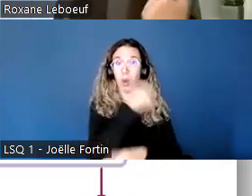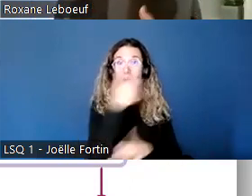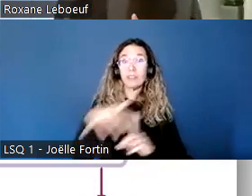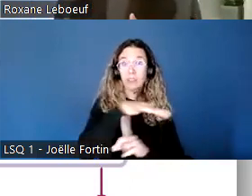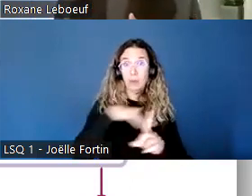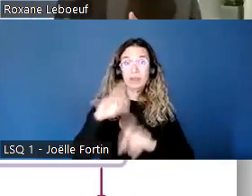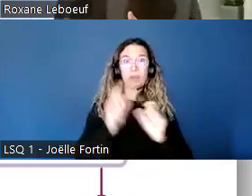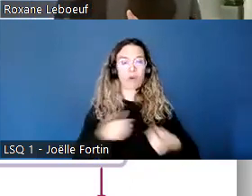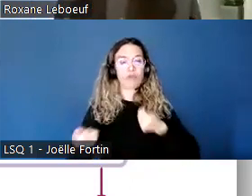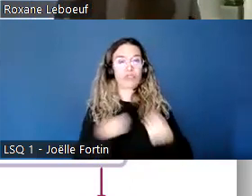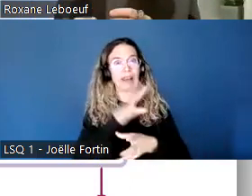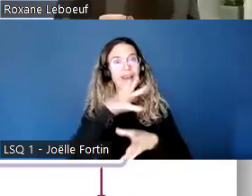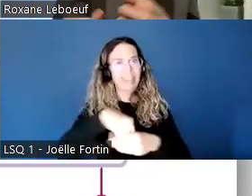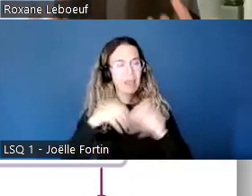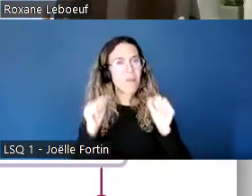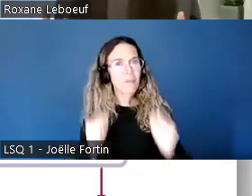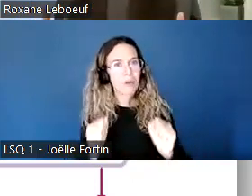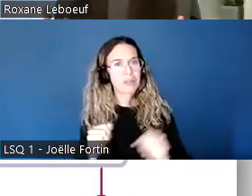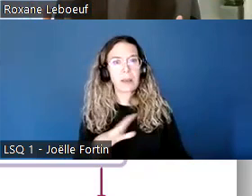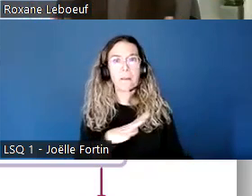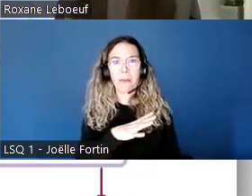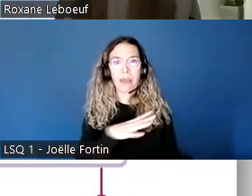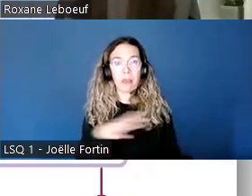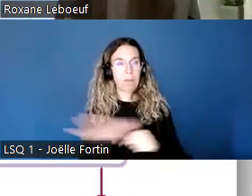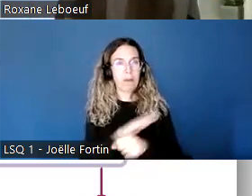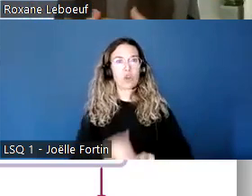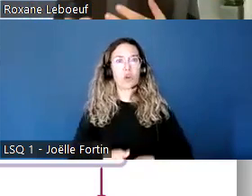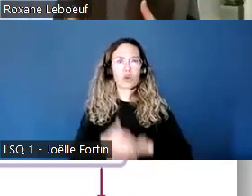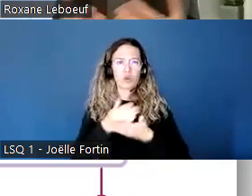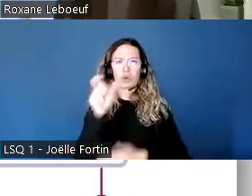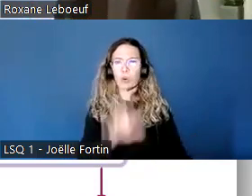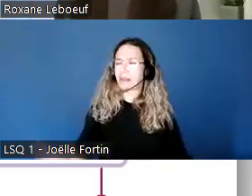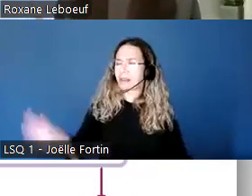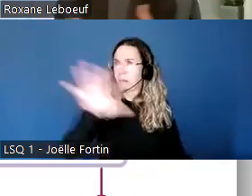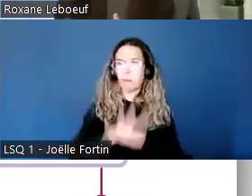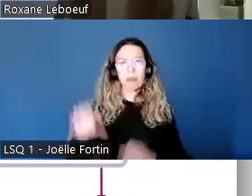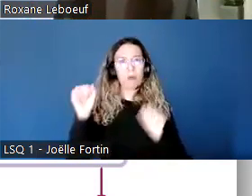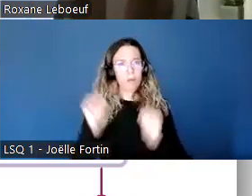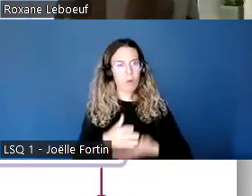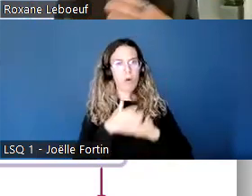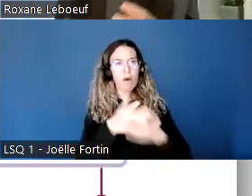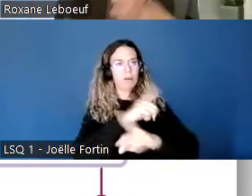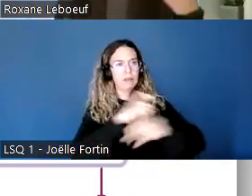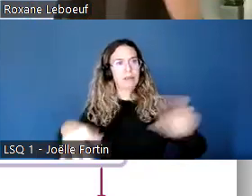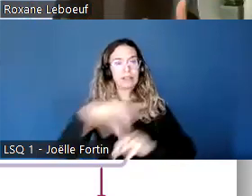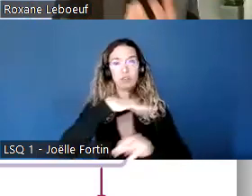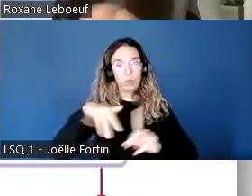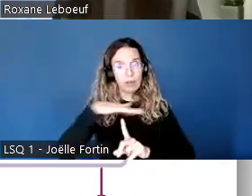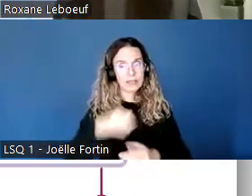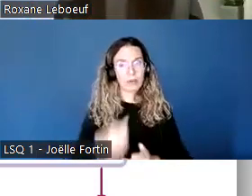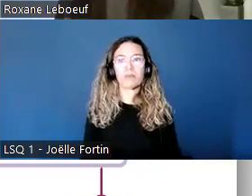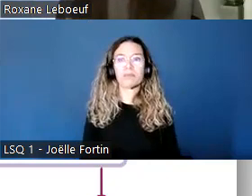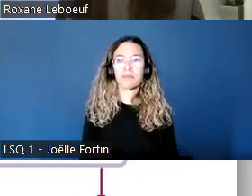être gérées à l'interne, mais il existe plusieurs ressources au Québec qui peuvent aussi venir en aide dans certaines situations. Donc,